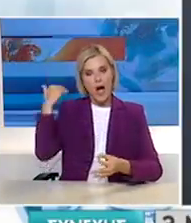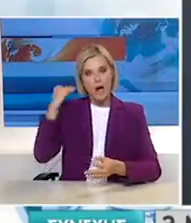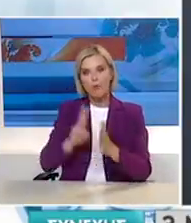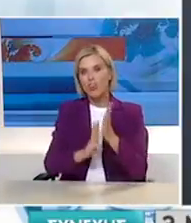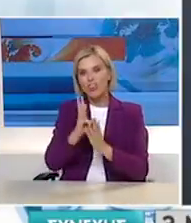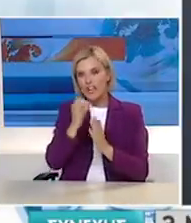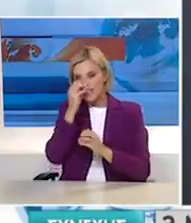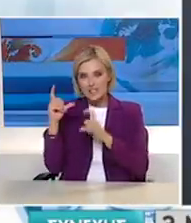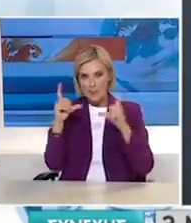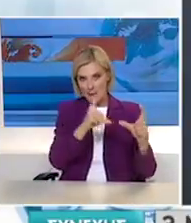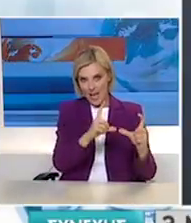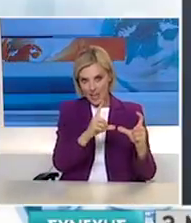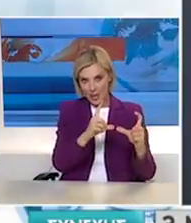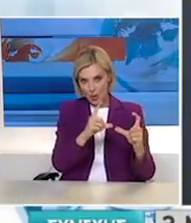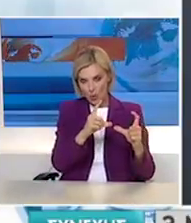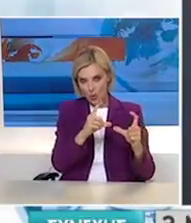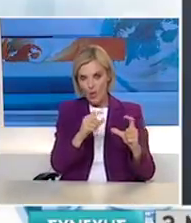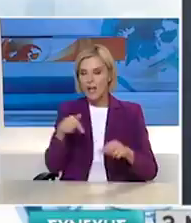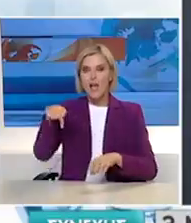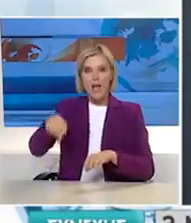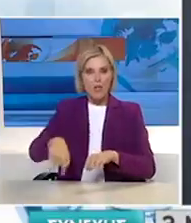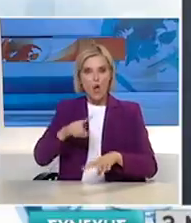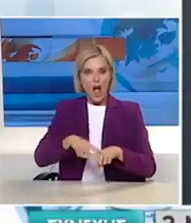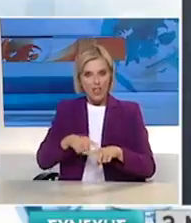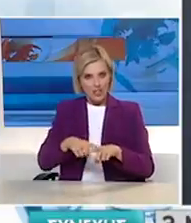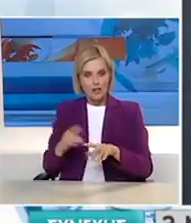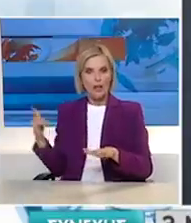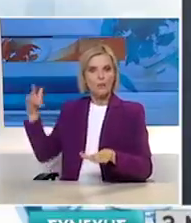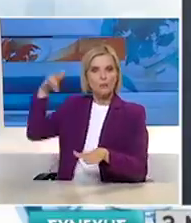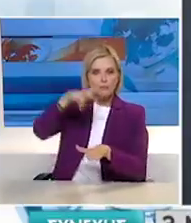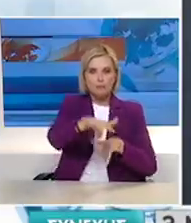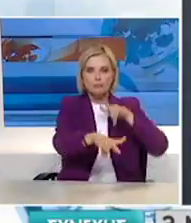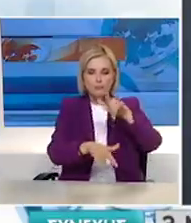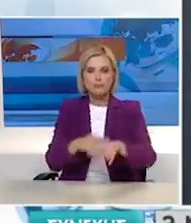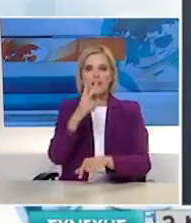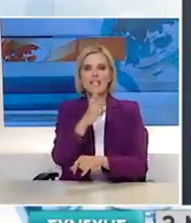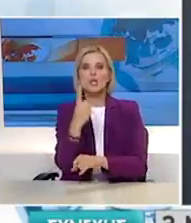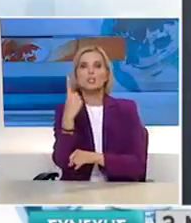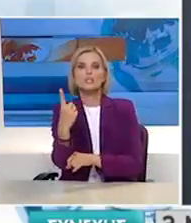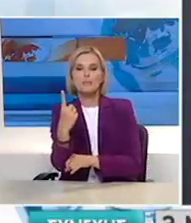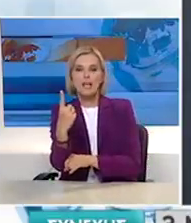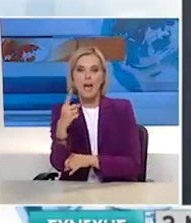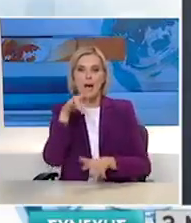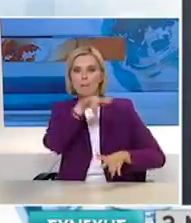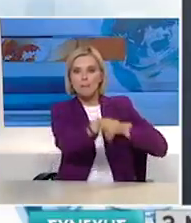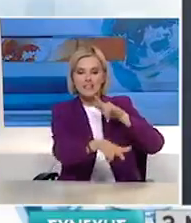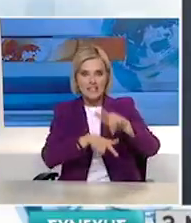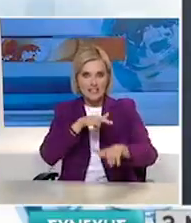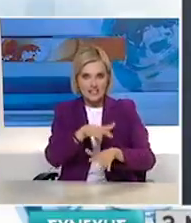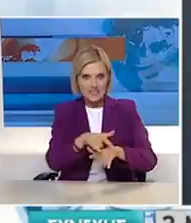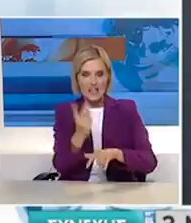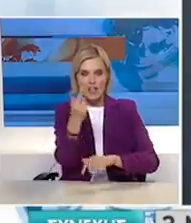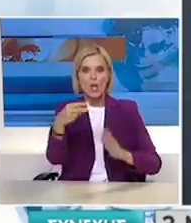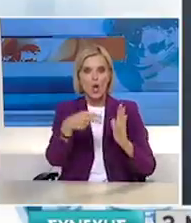13 Μαΐου μέχρι χθες έχουν προσγειωθεί στην Αθήνα 21 πτήσεις με 2.236 επιβαίνοντες και μόνο ένα